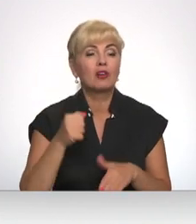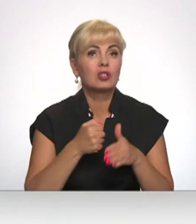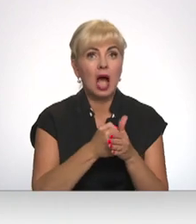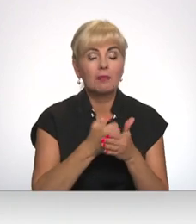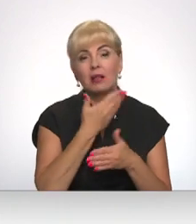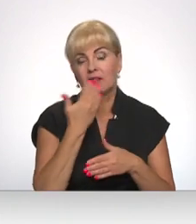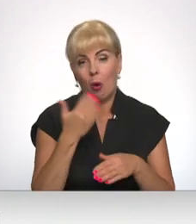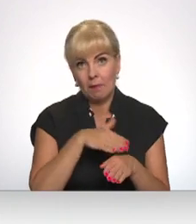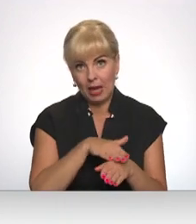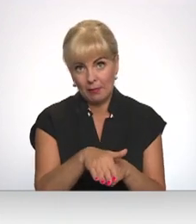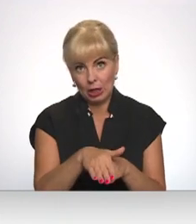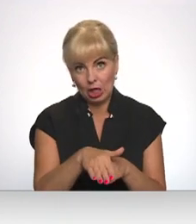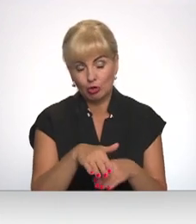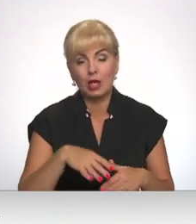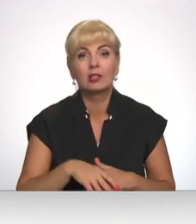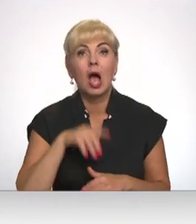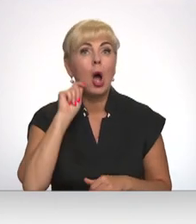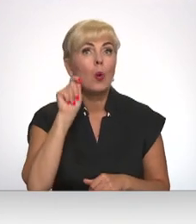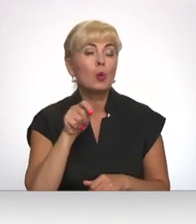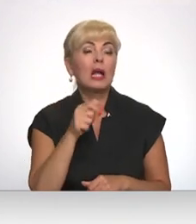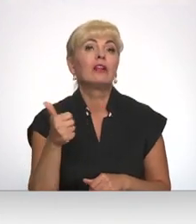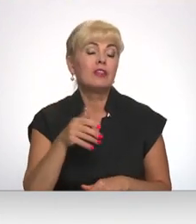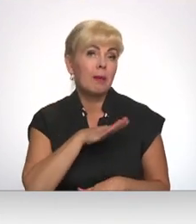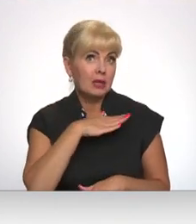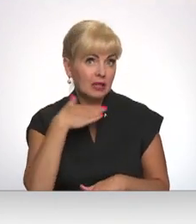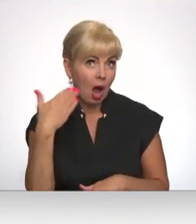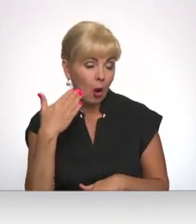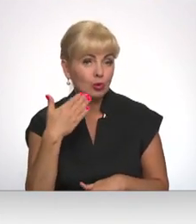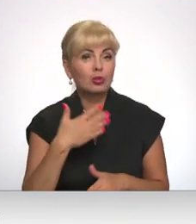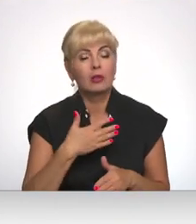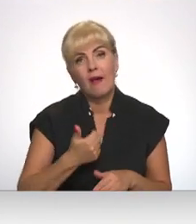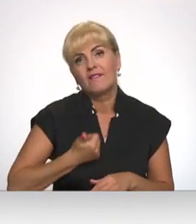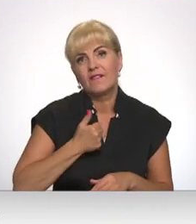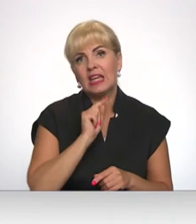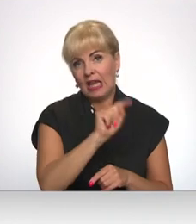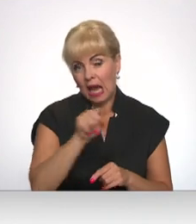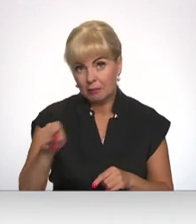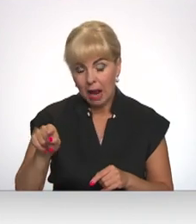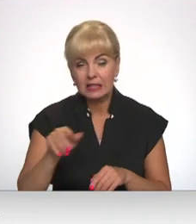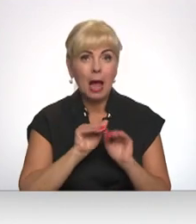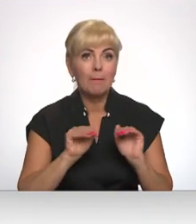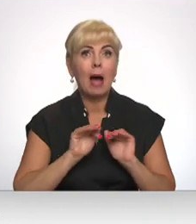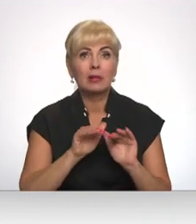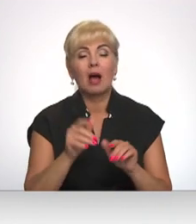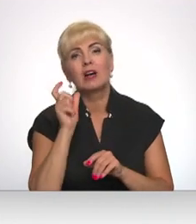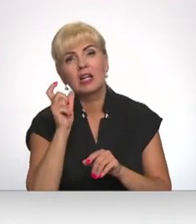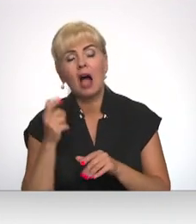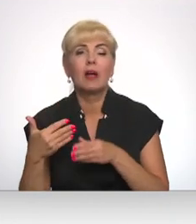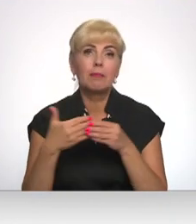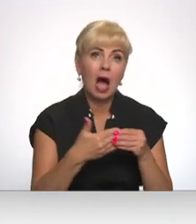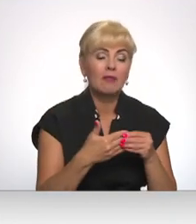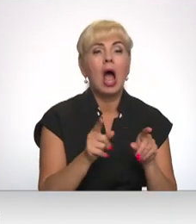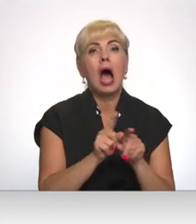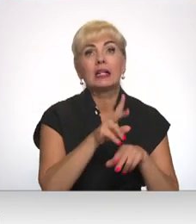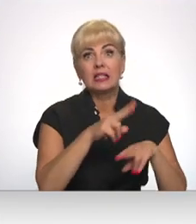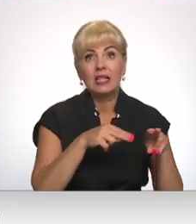nēsot piepildījušās. Ukrainā viņiem bija daudz nozaru uzņēmums, kura pamatdarbība bija kravu pārvadājuma un celtniecība.